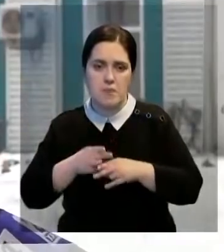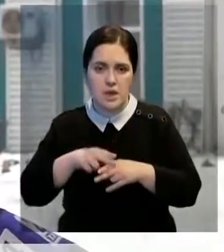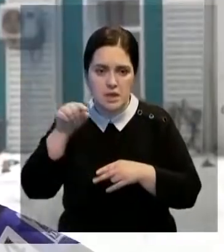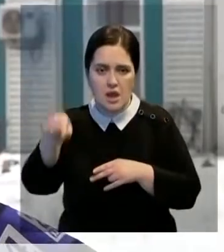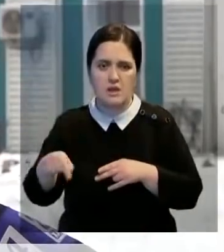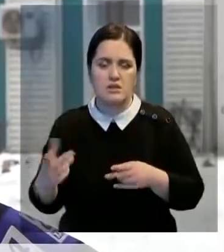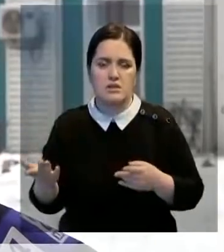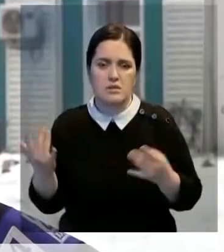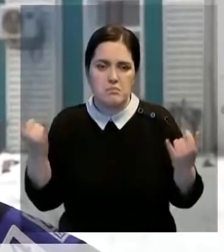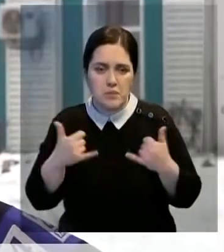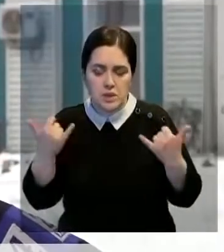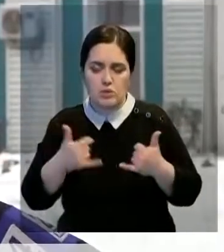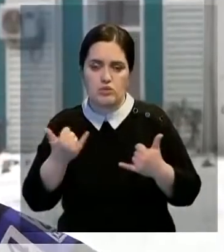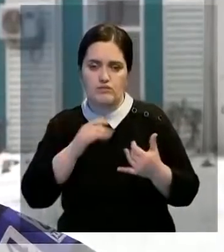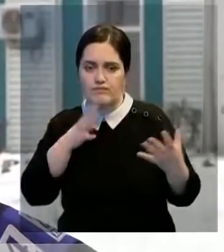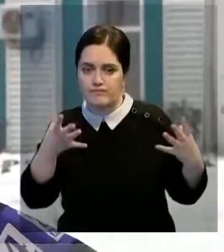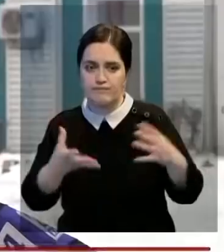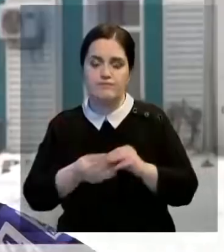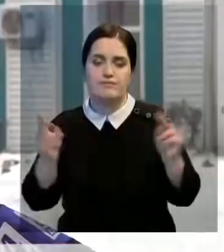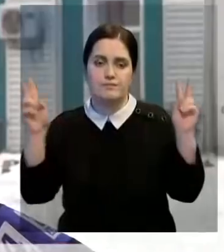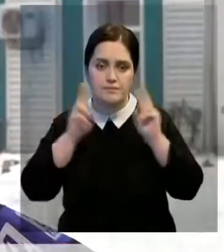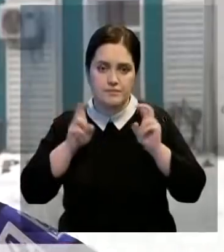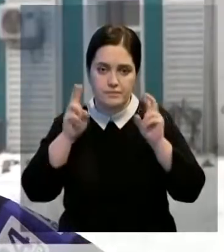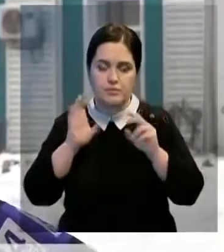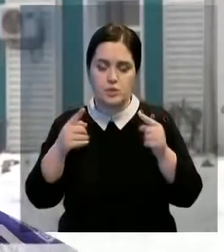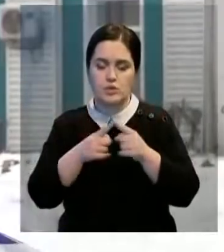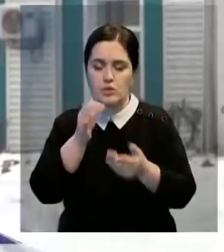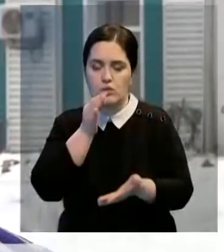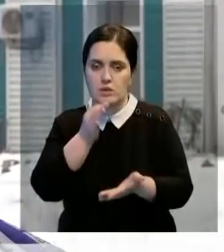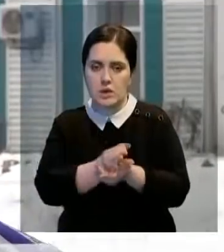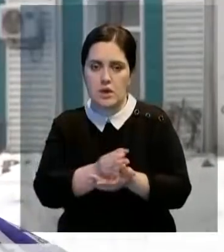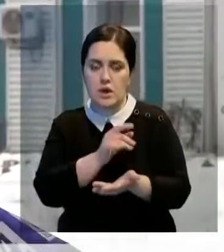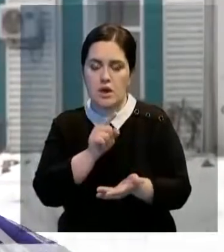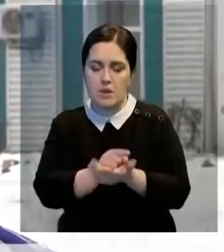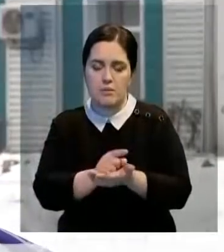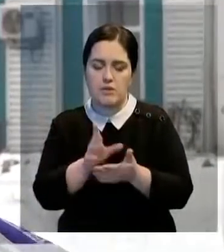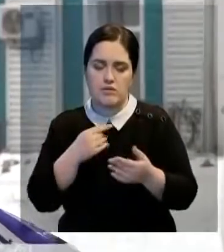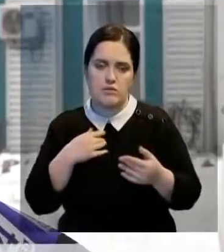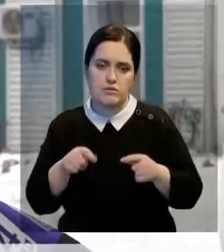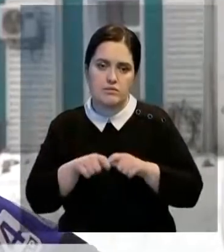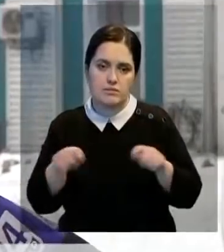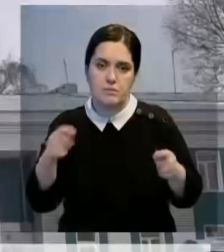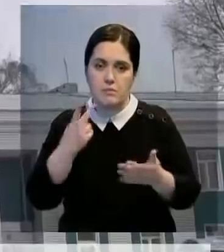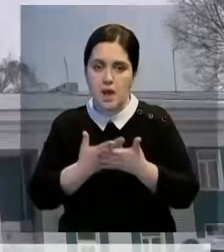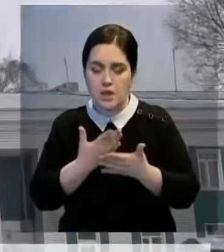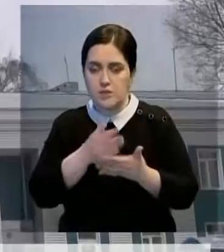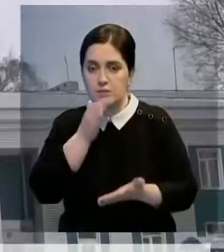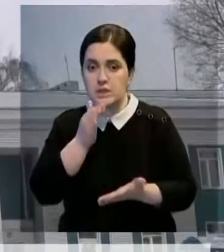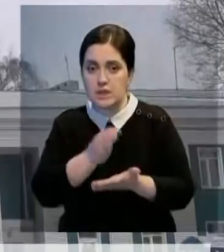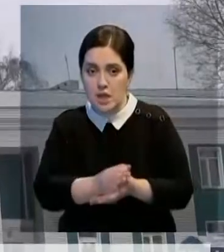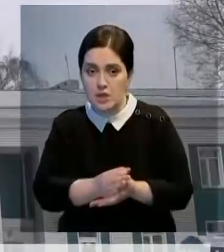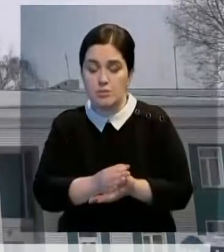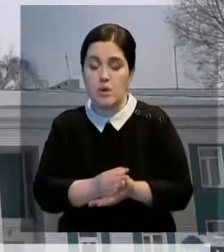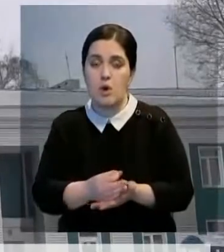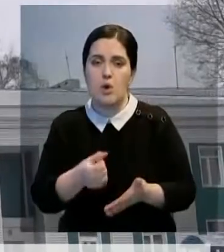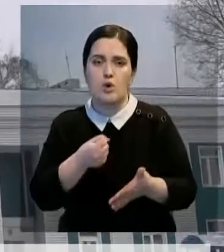бетон. Сейчас будет сделана оценка, дана более точная. Мы обязательно все открыто покажем и скажем. Стоит отметить,